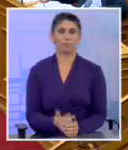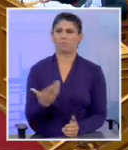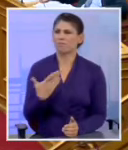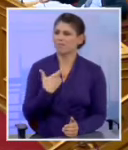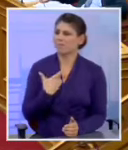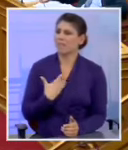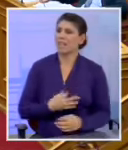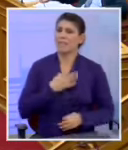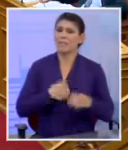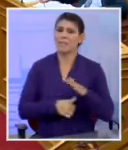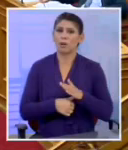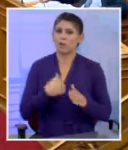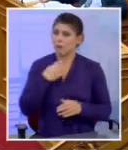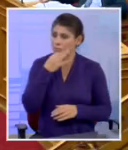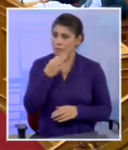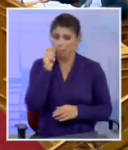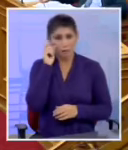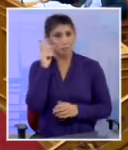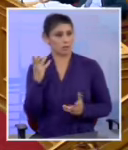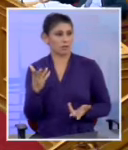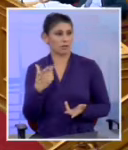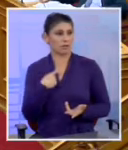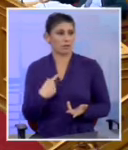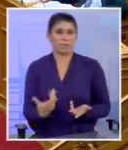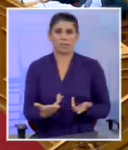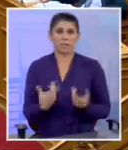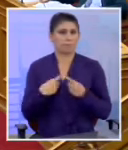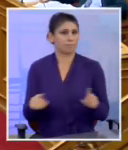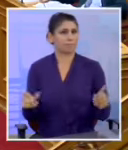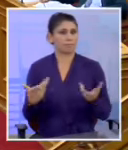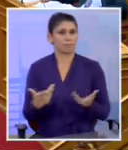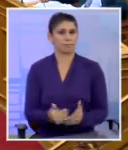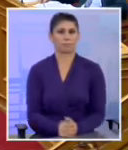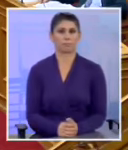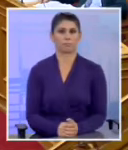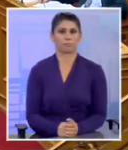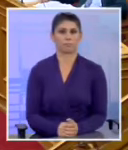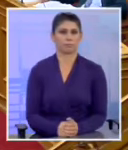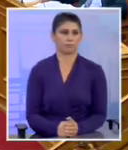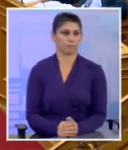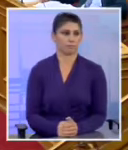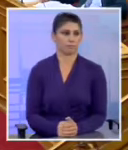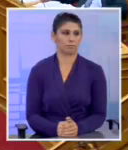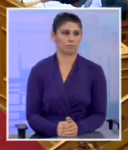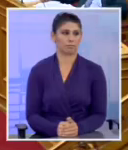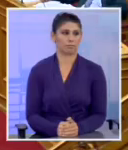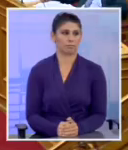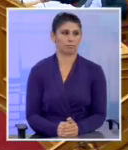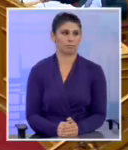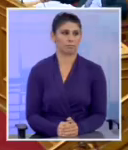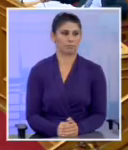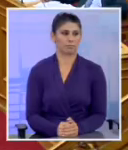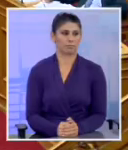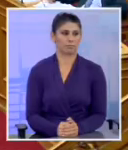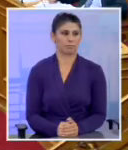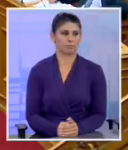που πραγματικά... Παρακαλώ, κύριε. Δεν αφορούσε εσάς. Ναι, αλλά μιλάει... Μιλάει προς εμένα. Ναι. Να πάτε